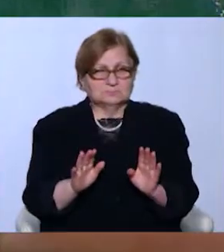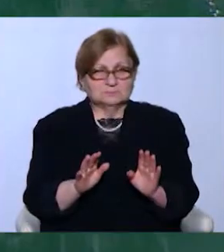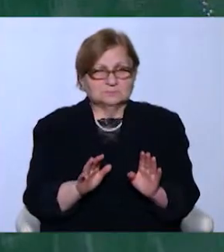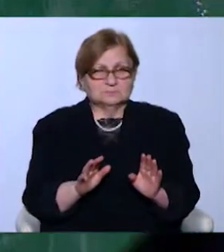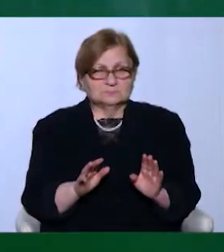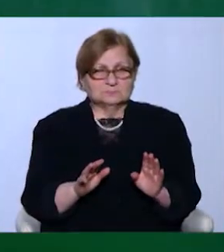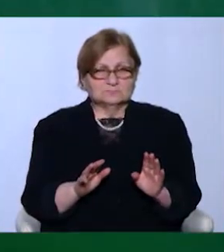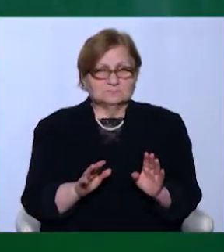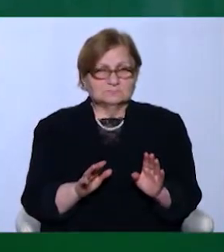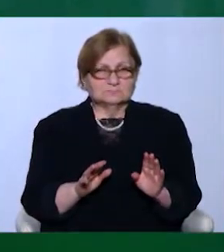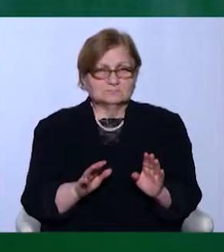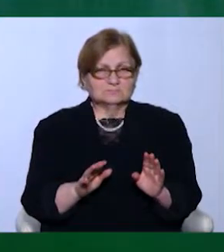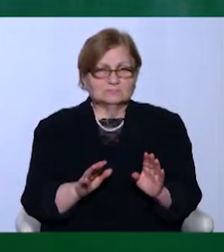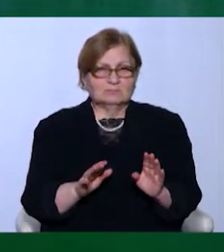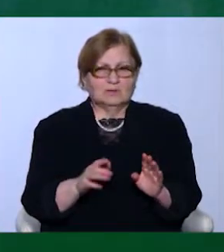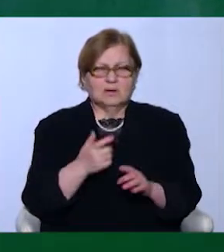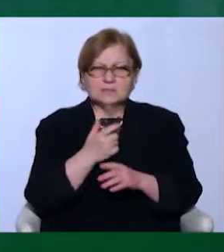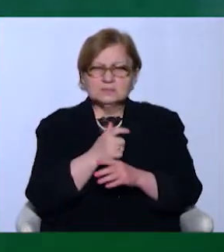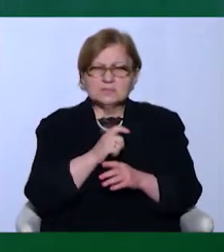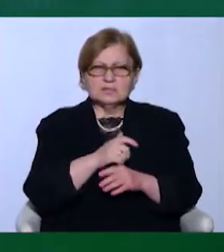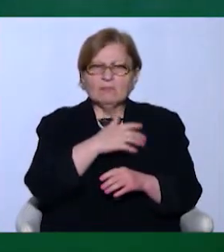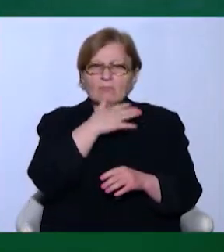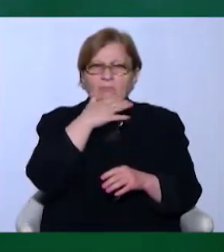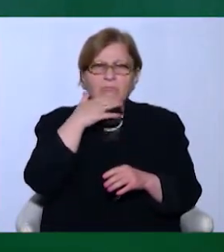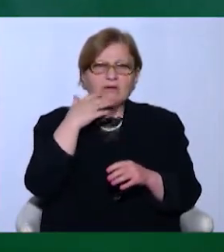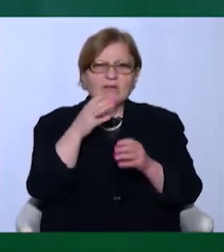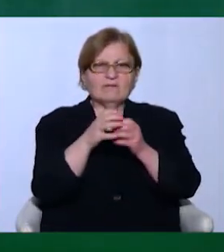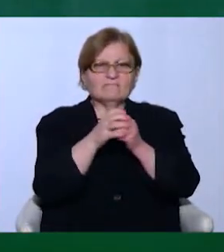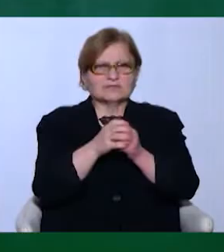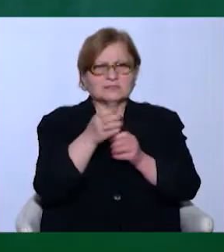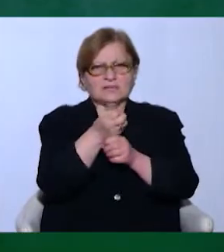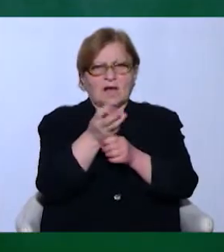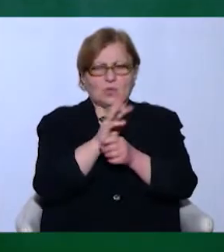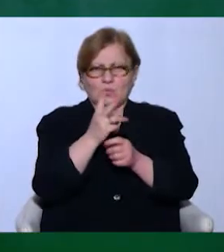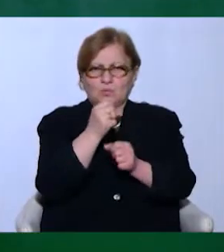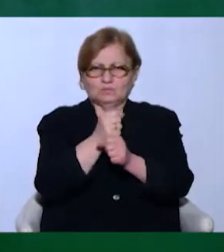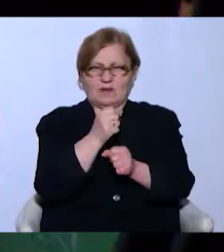და უნდა იყოს მაქსიმალურად ბევრი თაიგული.